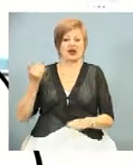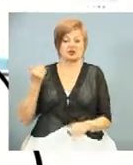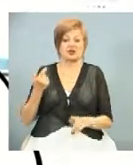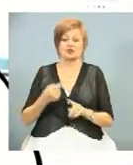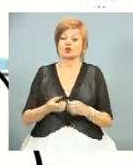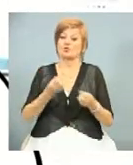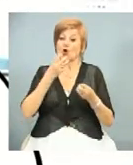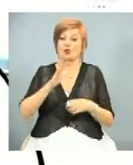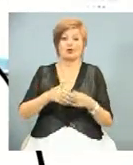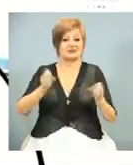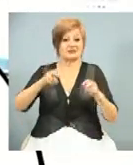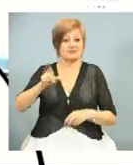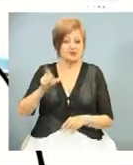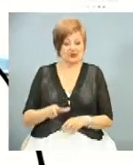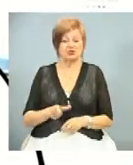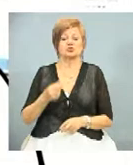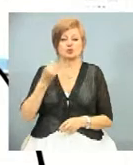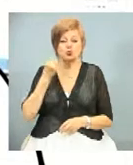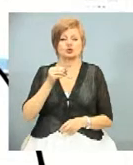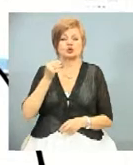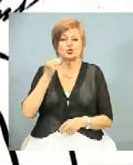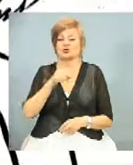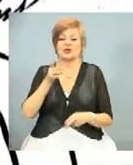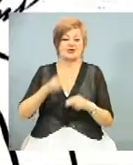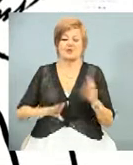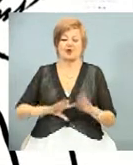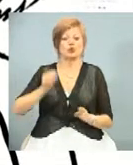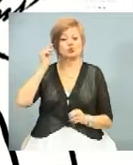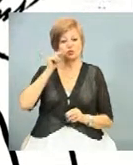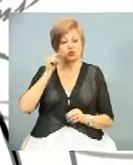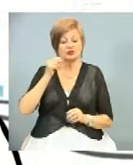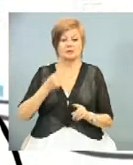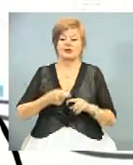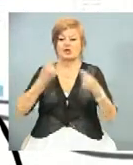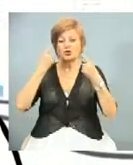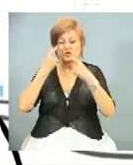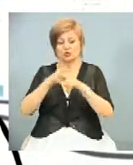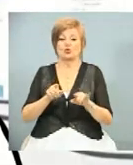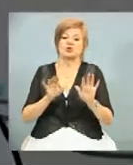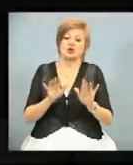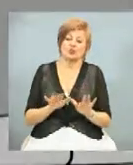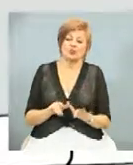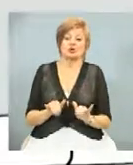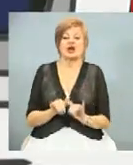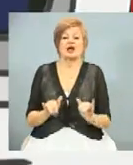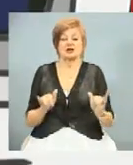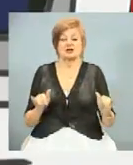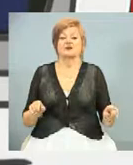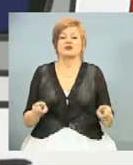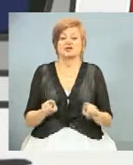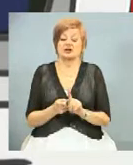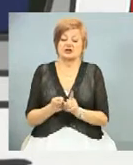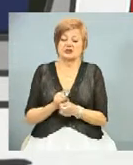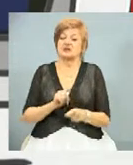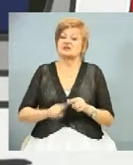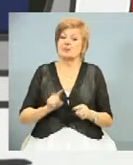хороший спеціаліст постійно вдосконалюється і не припиняє вчитися. Адже і технології, і комп'ютери розвиваються та змінюються дуже